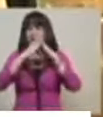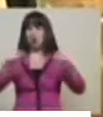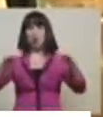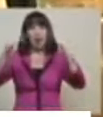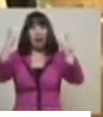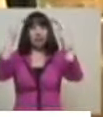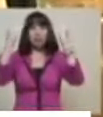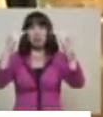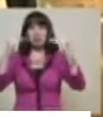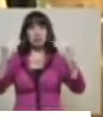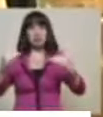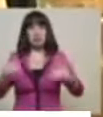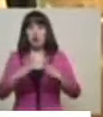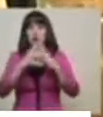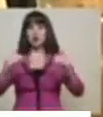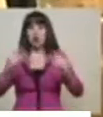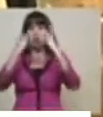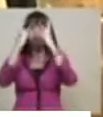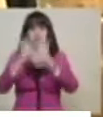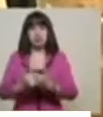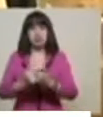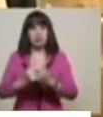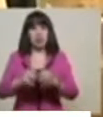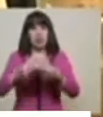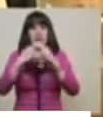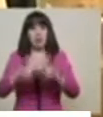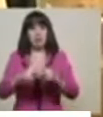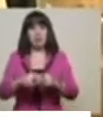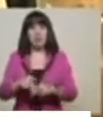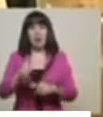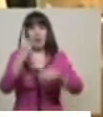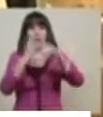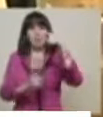1800 боливаров – это то, что заработают работники с минимальной зарплатой.